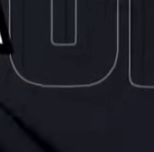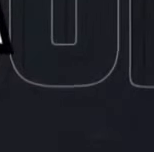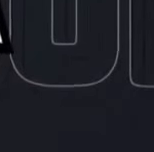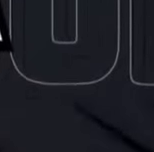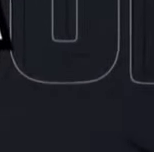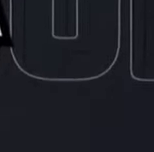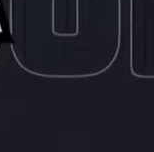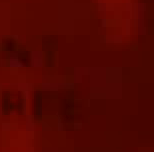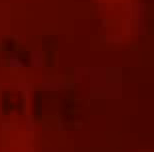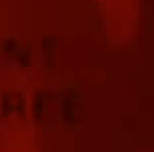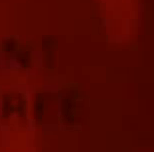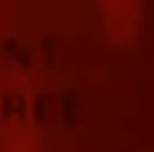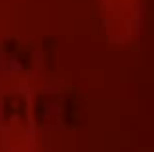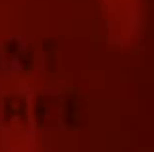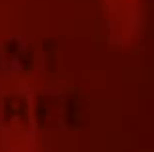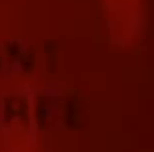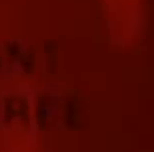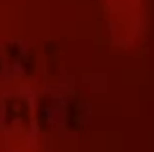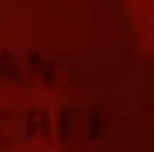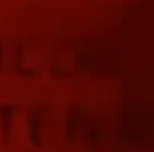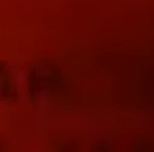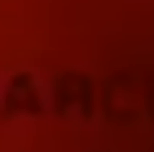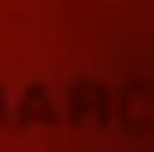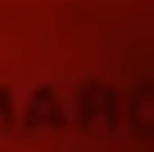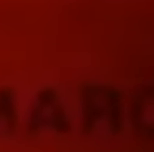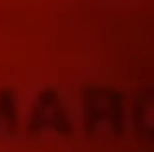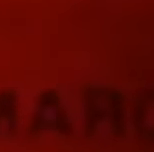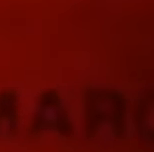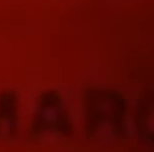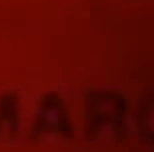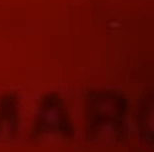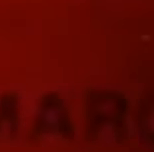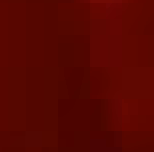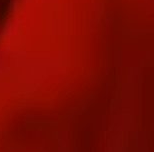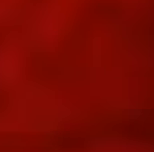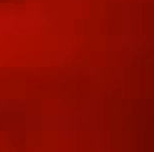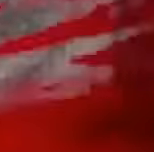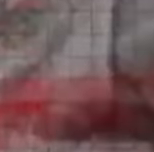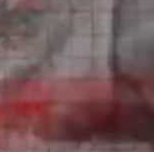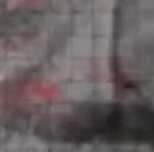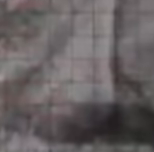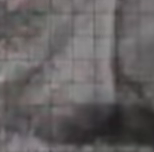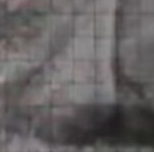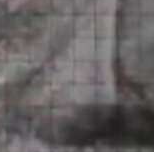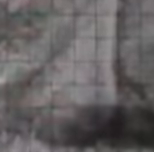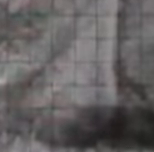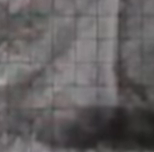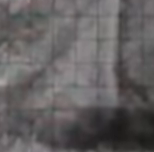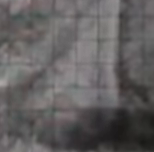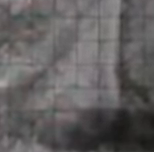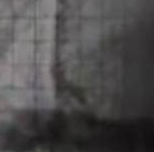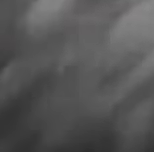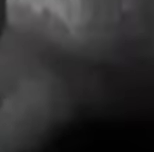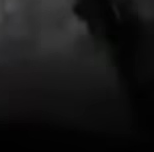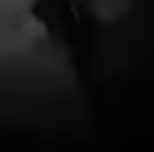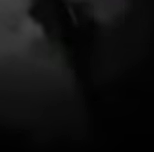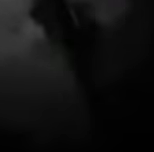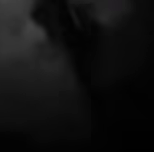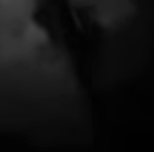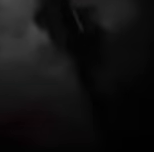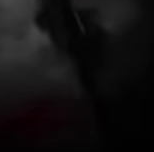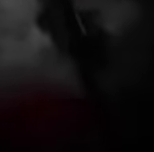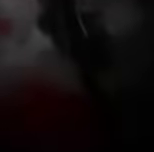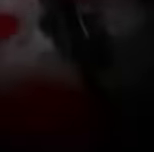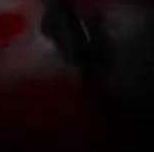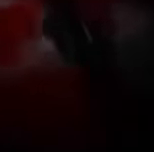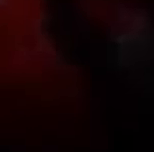Playbook. Pag-usapan na natin ito with someone very close to home, si former President Ferdinand Marcos.